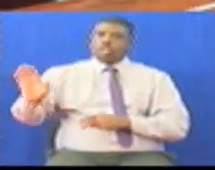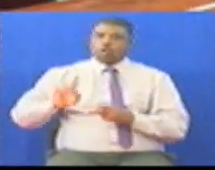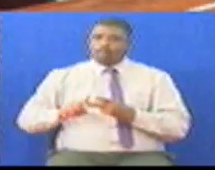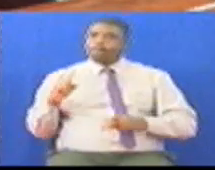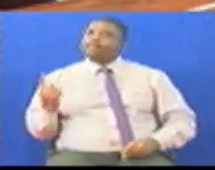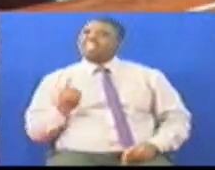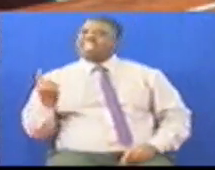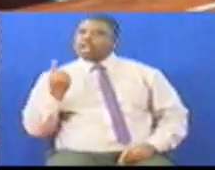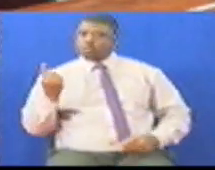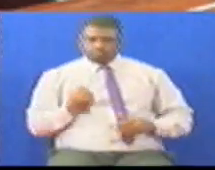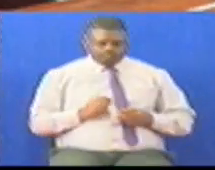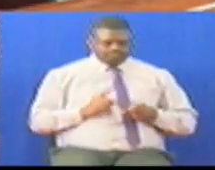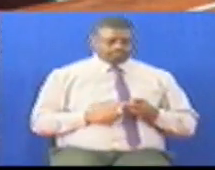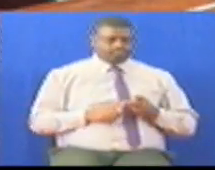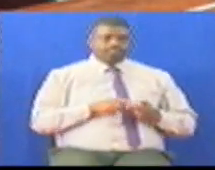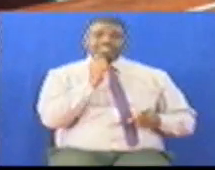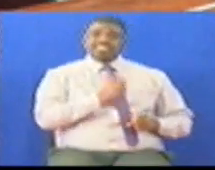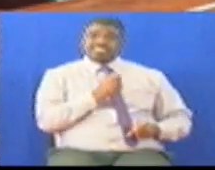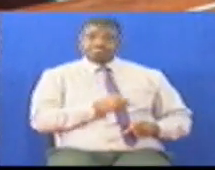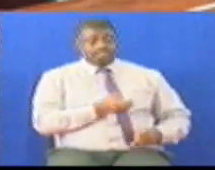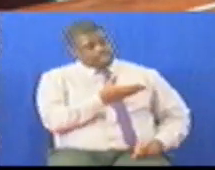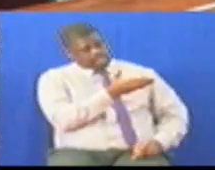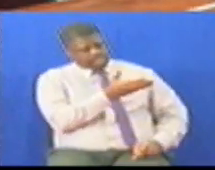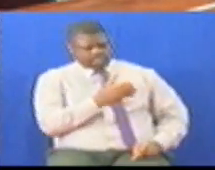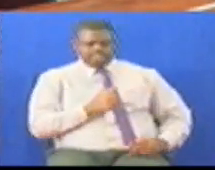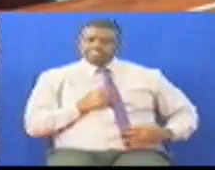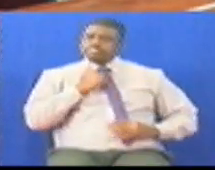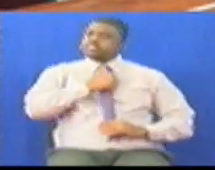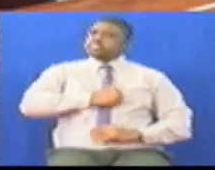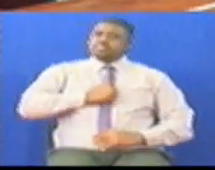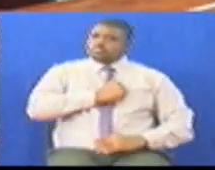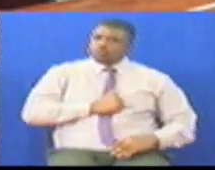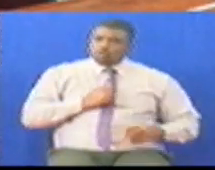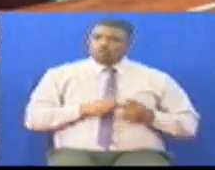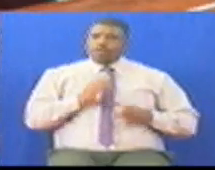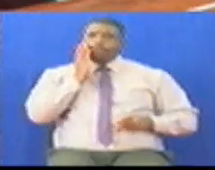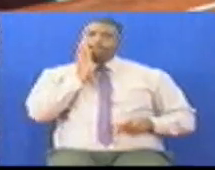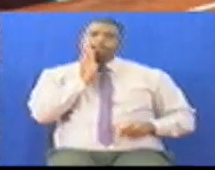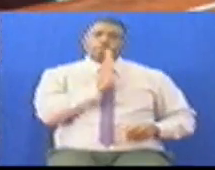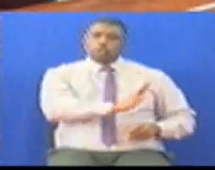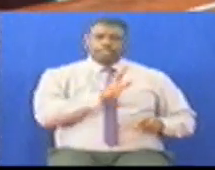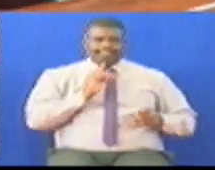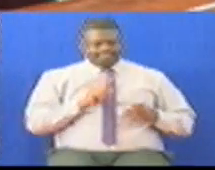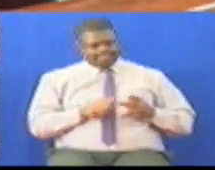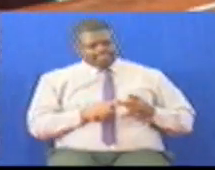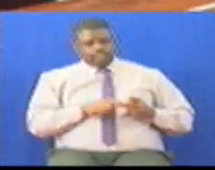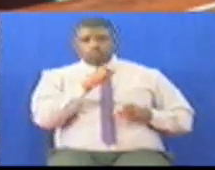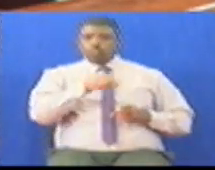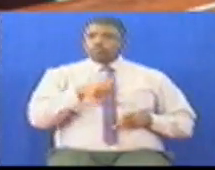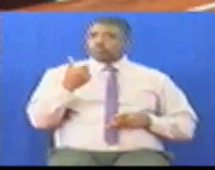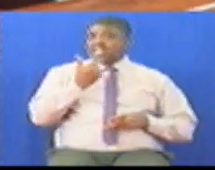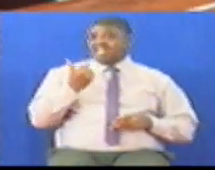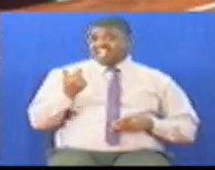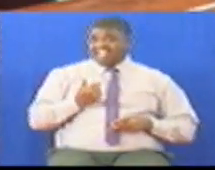yao. Mheshimiwa Speaker, kwa masikitiko makubwa natoa pole sana kwa Watanzania